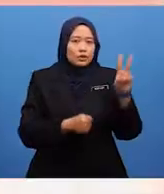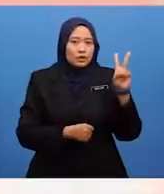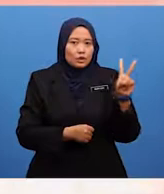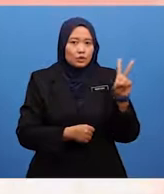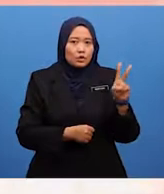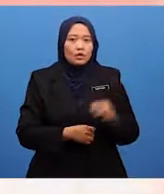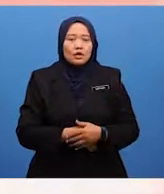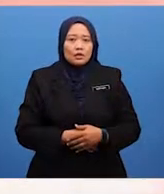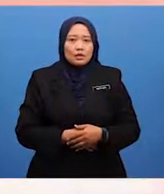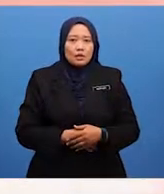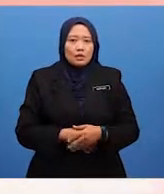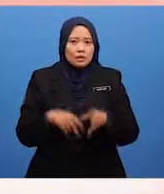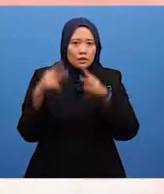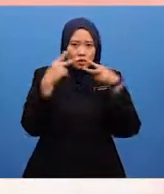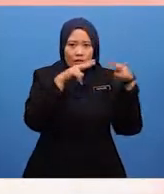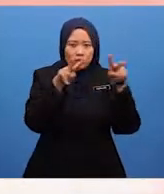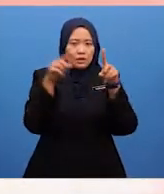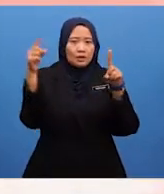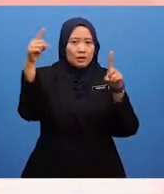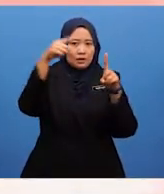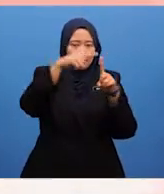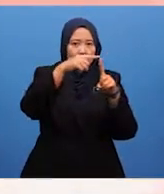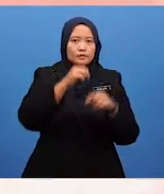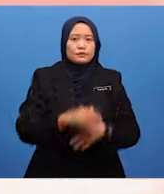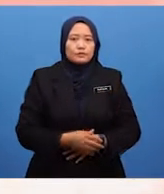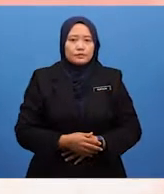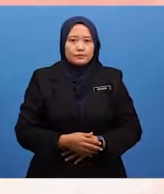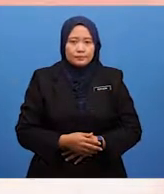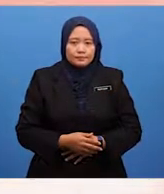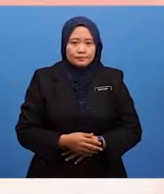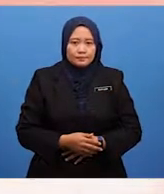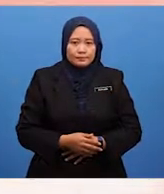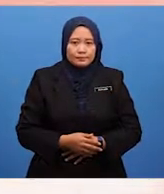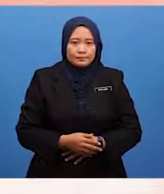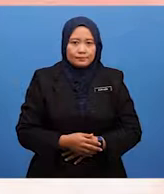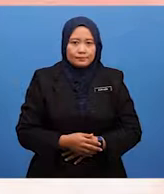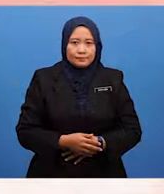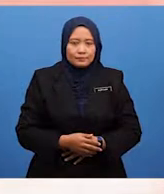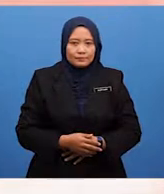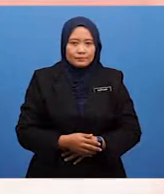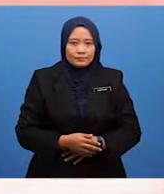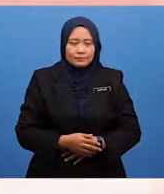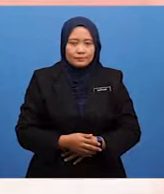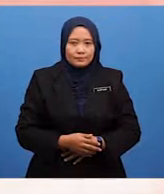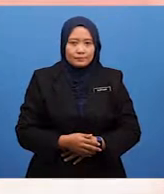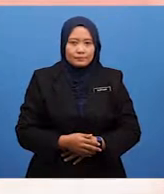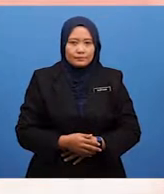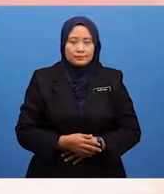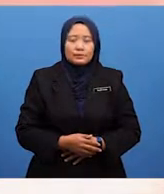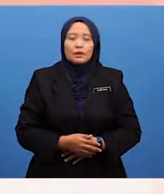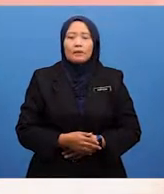pada hari ini yaitu Arah pandangan ataupun luncuran autografi ke arah pandangan inilah sebenarnya